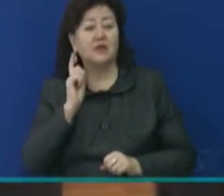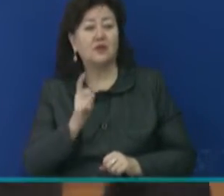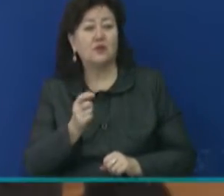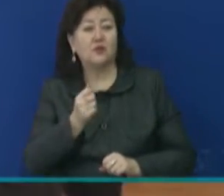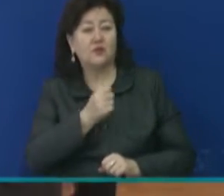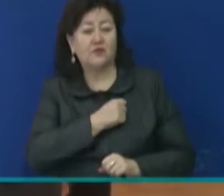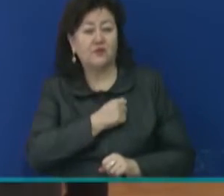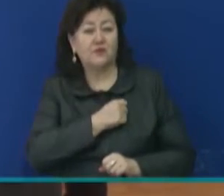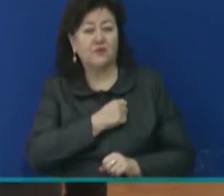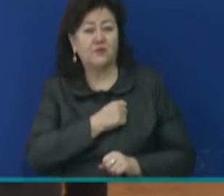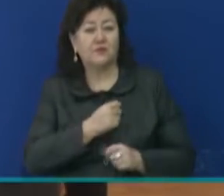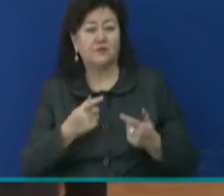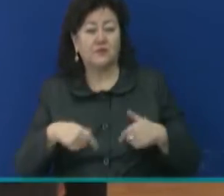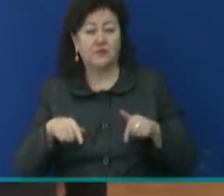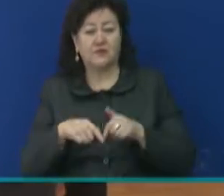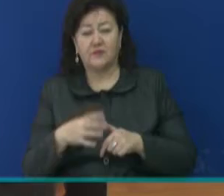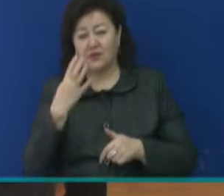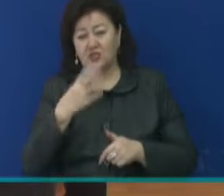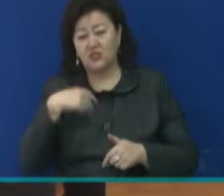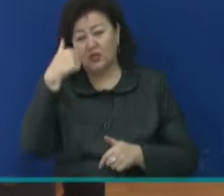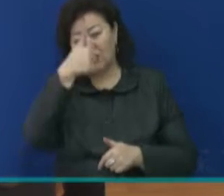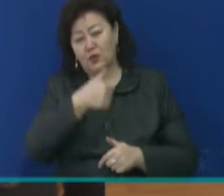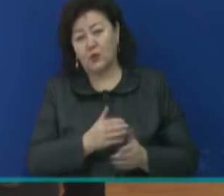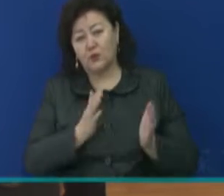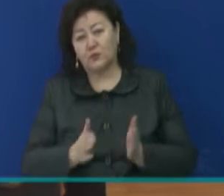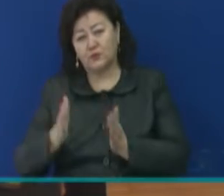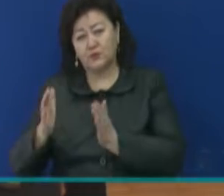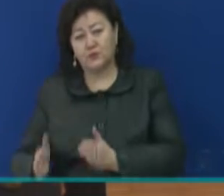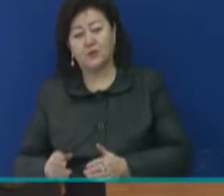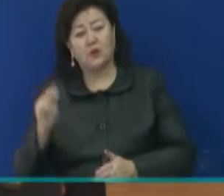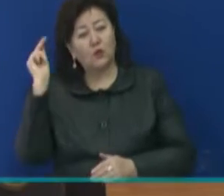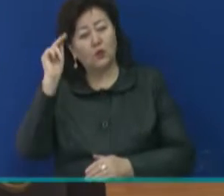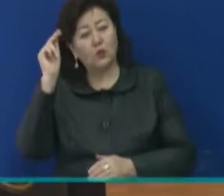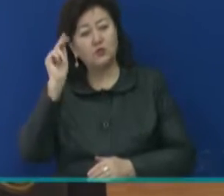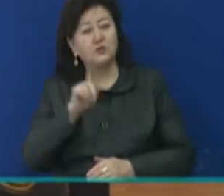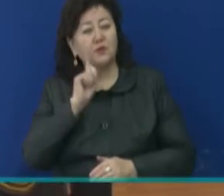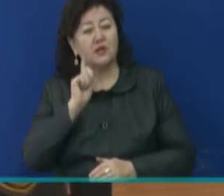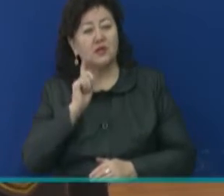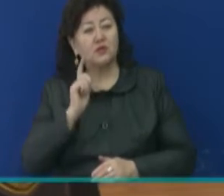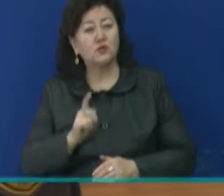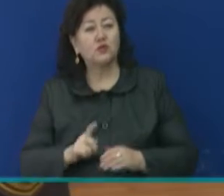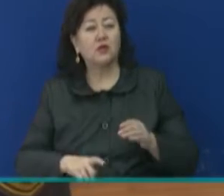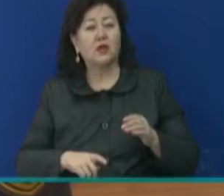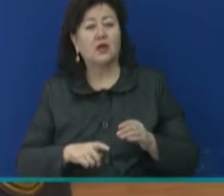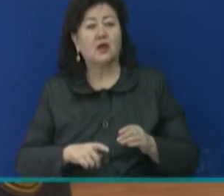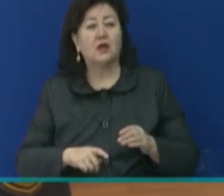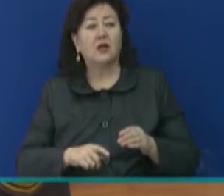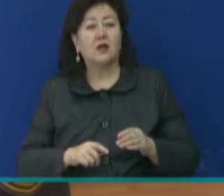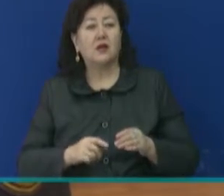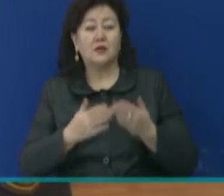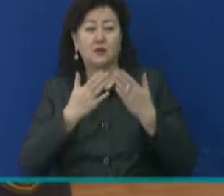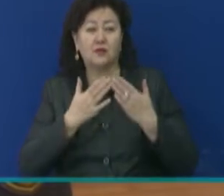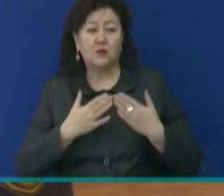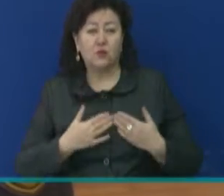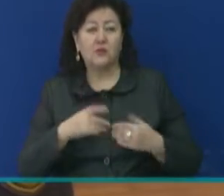джаз starbus проводится вот уже 4 года в рамках которого мы учим нашу молодежь патриотизму Я считаю что эти военно-патриотические мероприятия